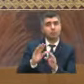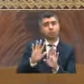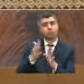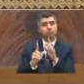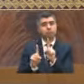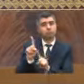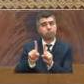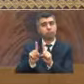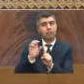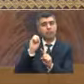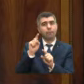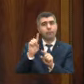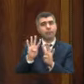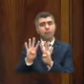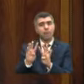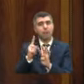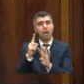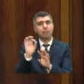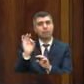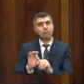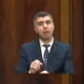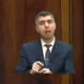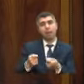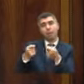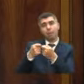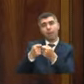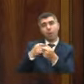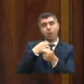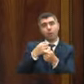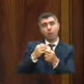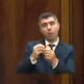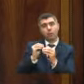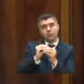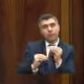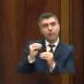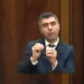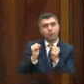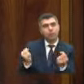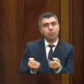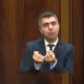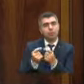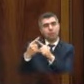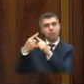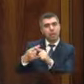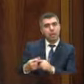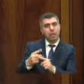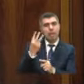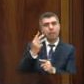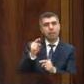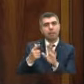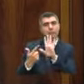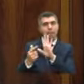ضعيف 0.8% مقارنة مع النسبة النمو ديالنا كما قلتوا اللي جيدة، كتعتبروا جيد